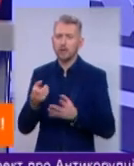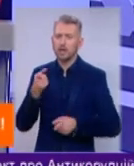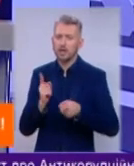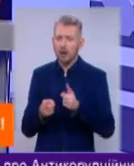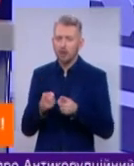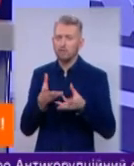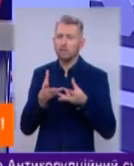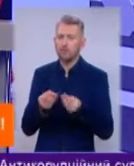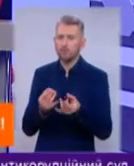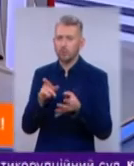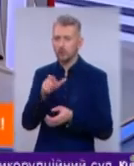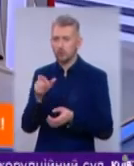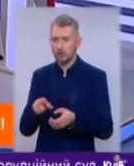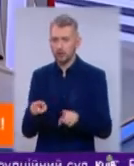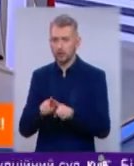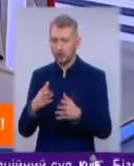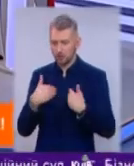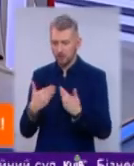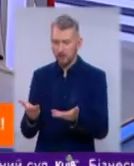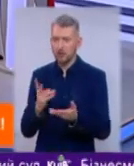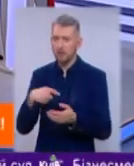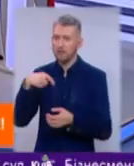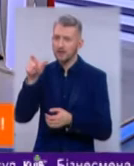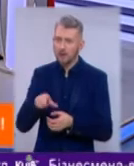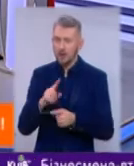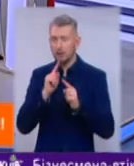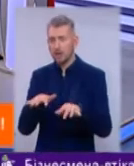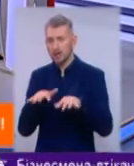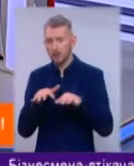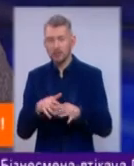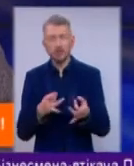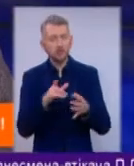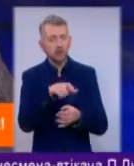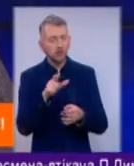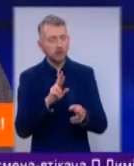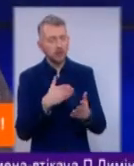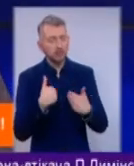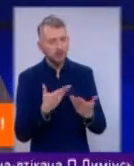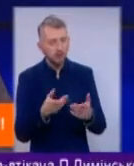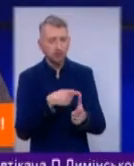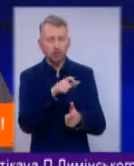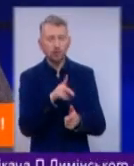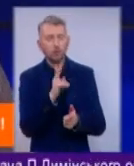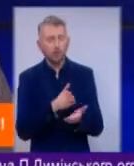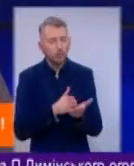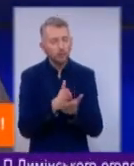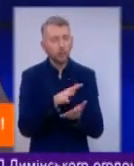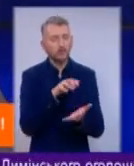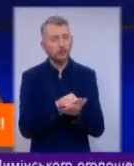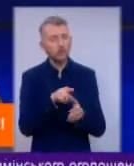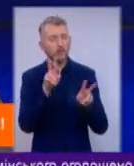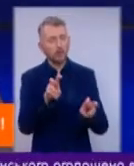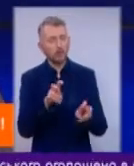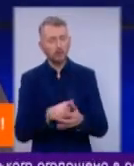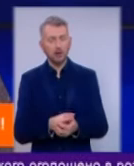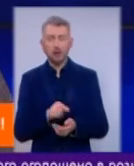от простих людей, таких як ми з вами, на президента, на парламент? Звичайних людей, як ми з вами, чи люди, які профільно займаються тією темою,